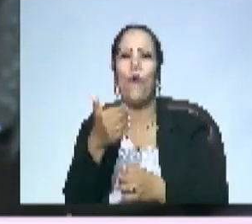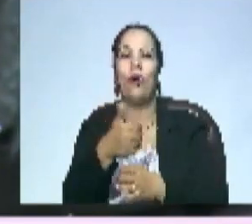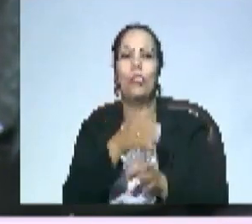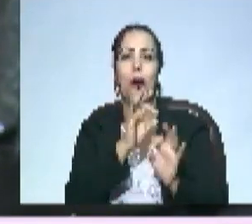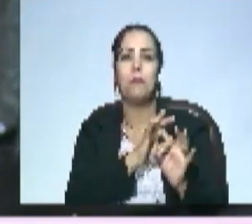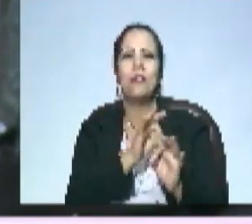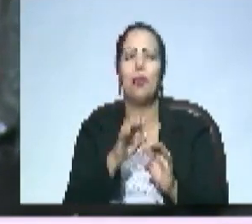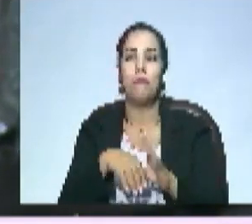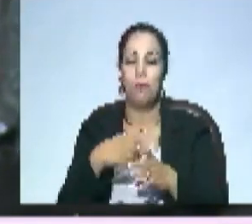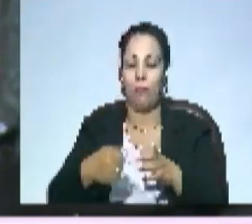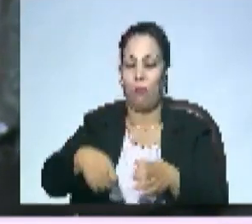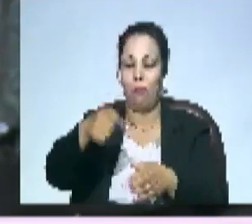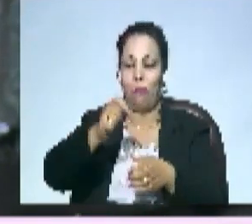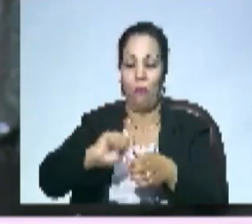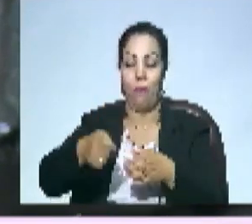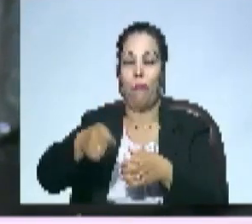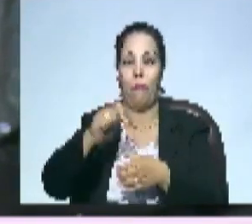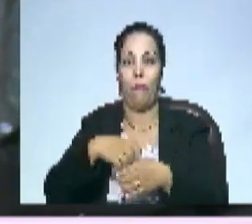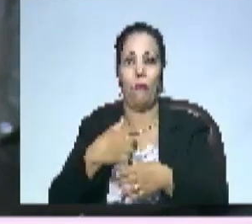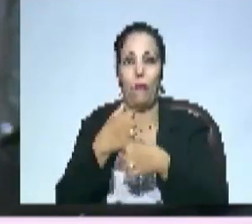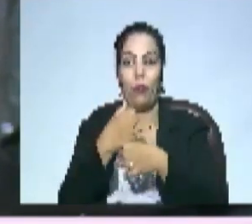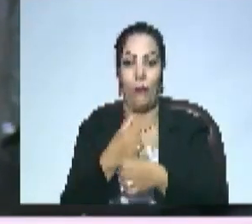قشطه كويس